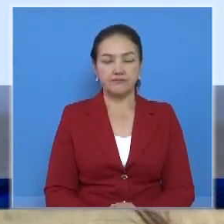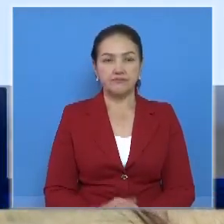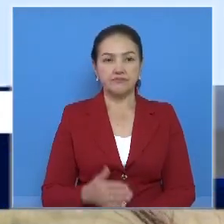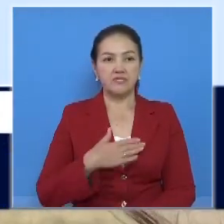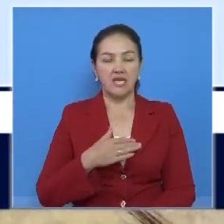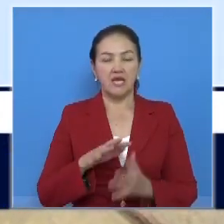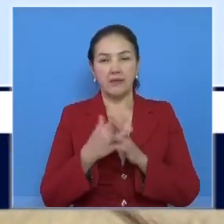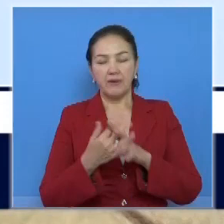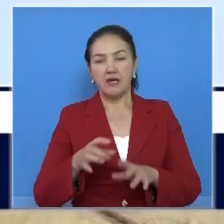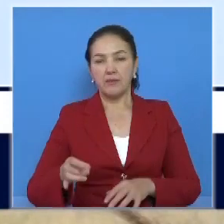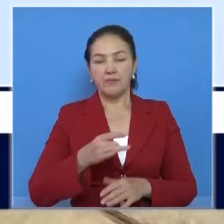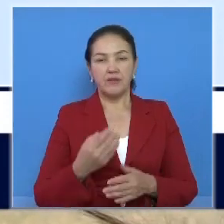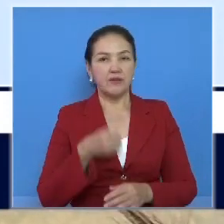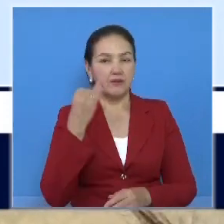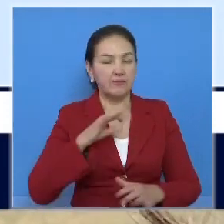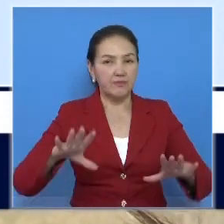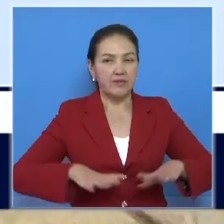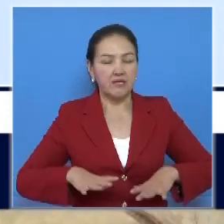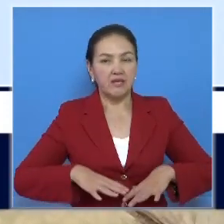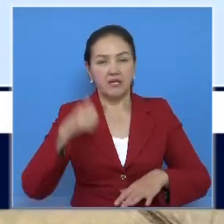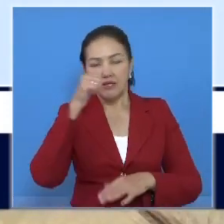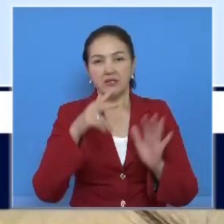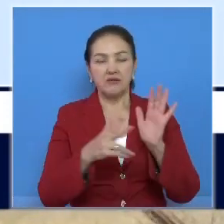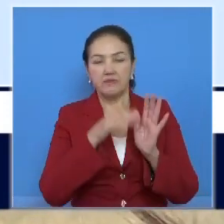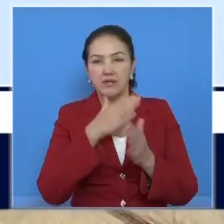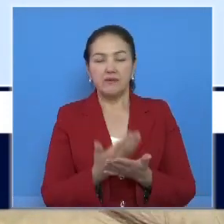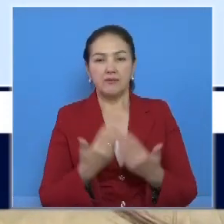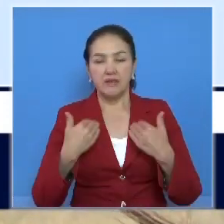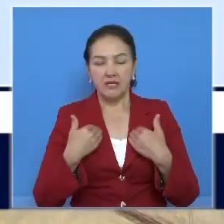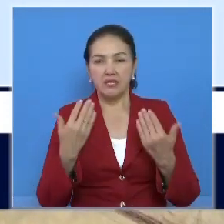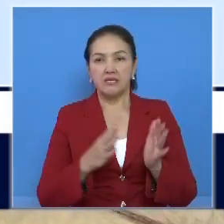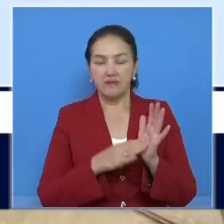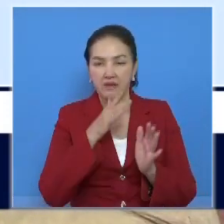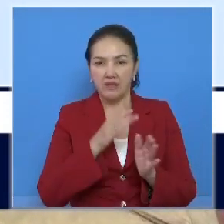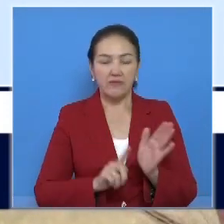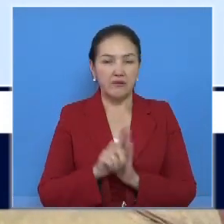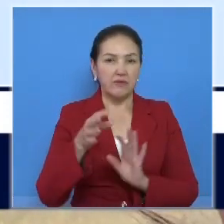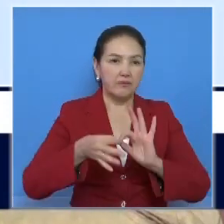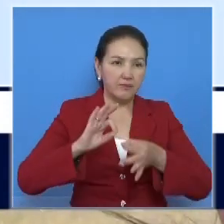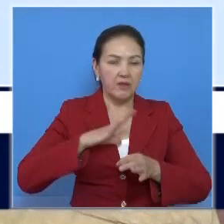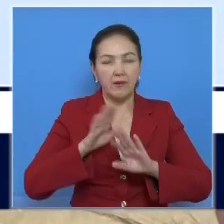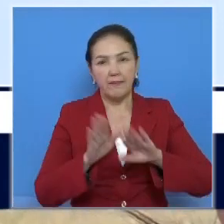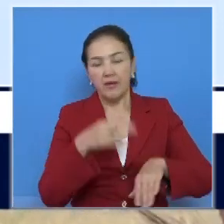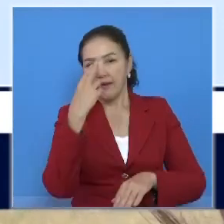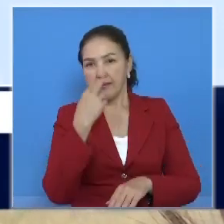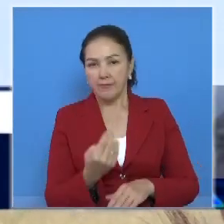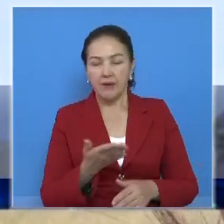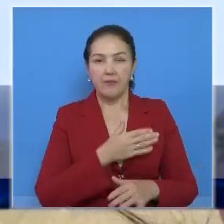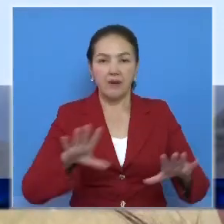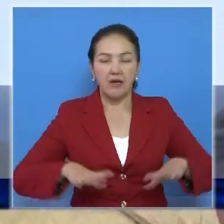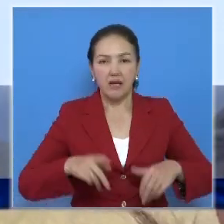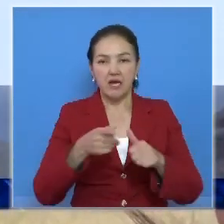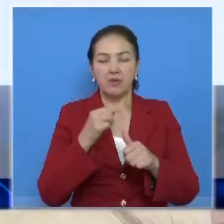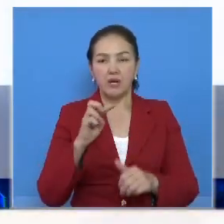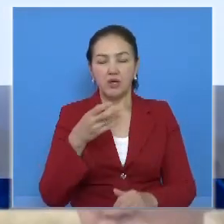Я из Айтекибийского района, увлекаюсь конным спортом уже с 8 лет. Сейчас мне 9 лет. Вначале было очень сложно, но позже привык. Моего коня